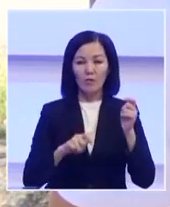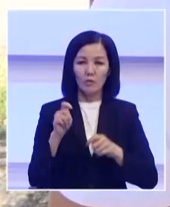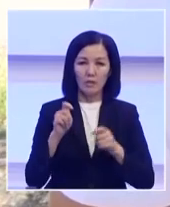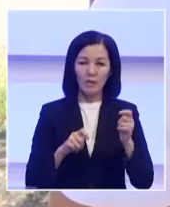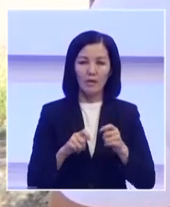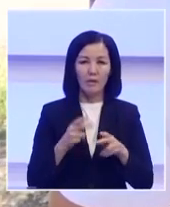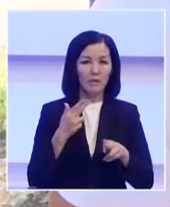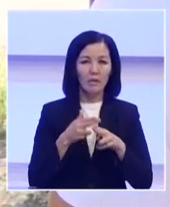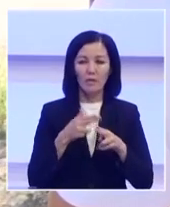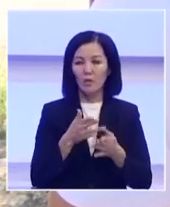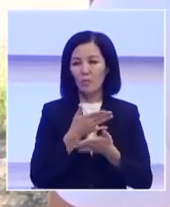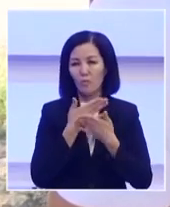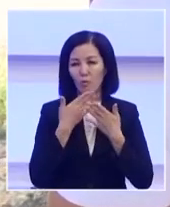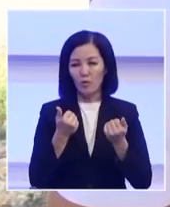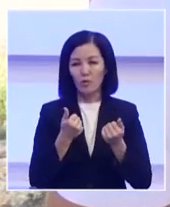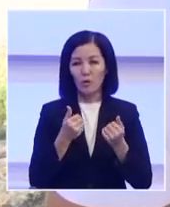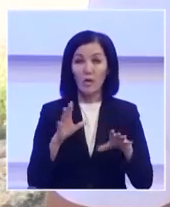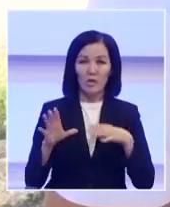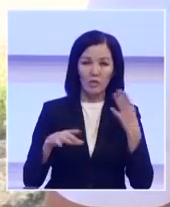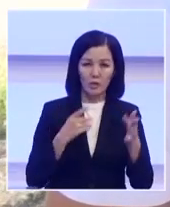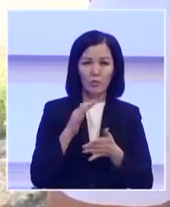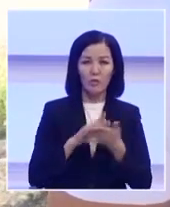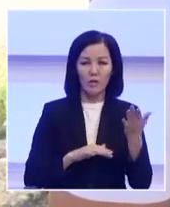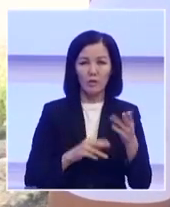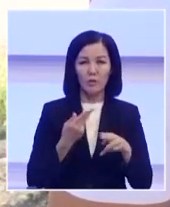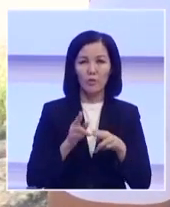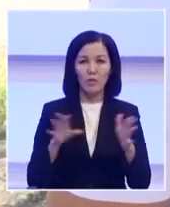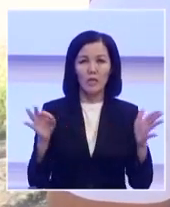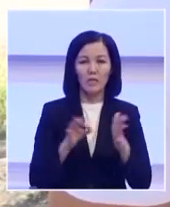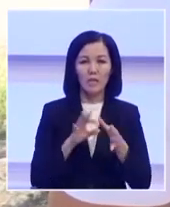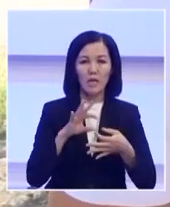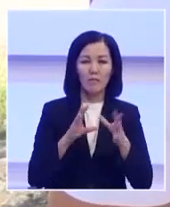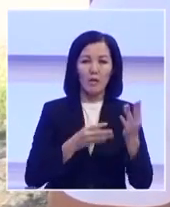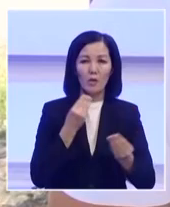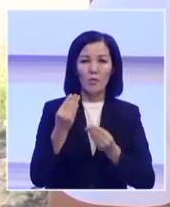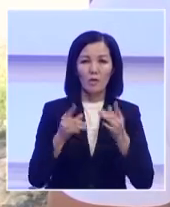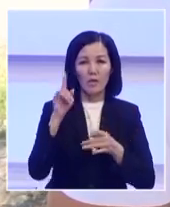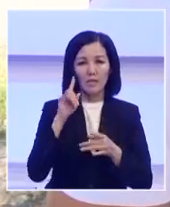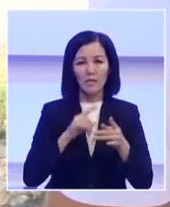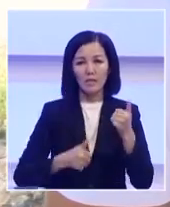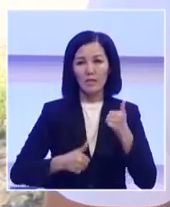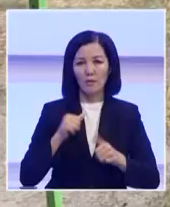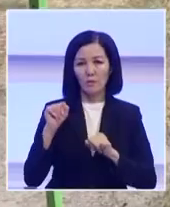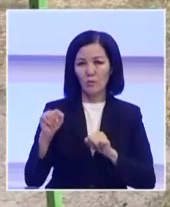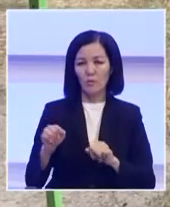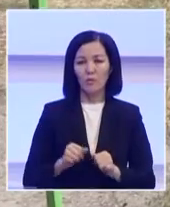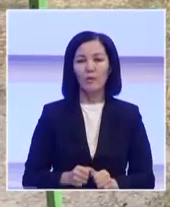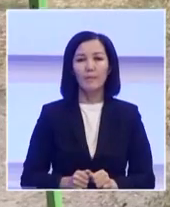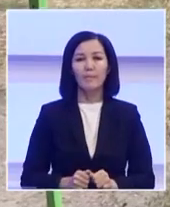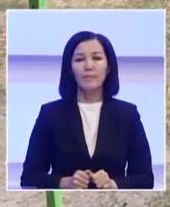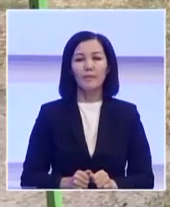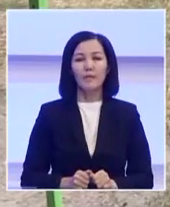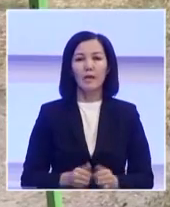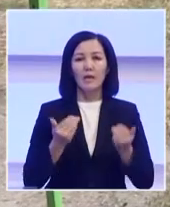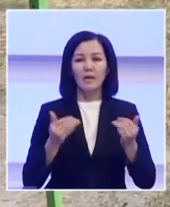да, немесе ұйтқып соққан желде де жаттыға береміз. Өйткені басты мақсат, олимпиадада ел намысын лайықты қорғау. Ильфат Абдуллин